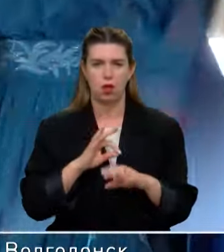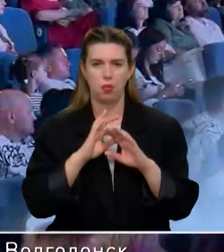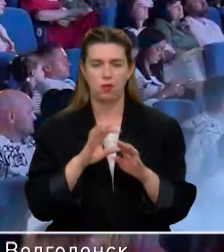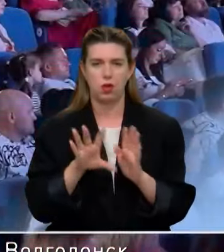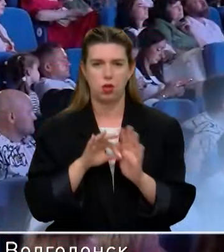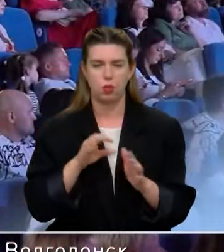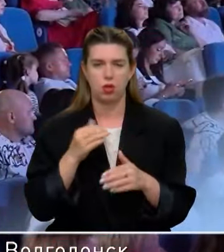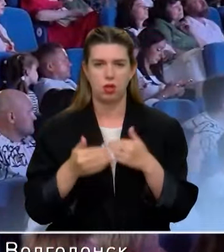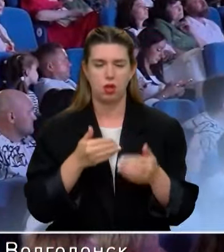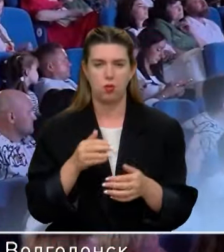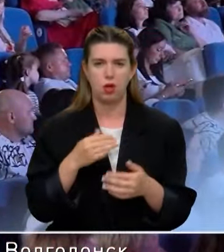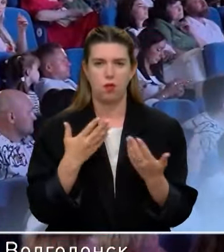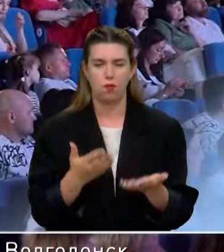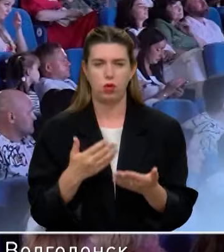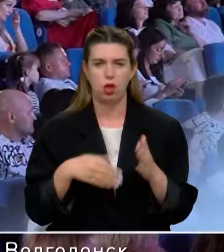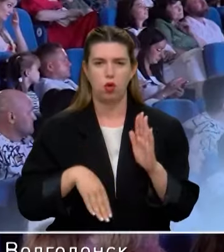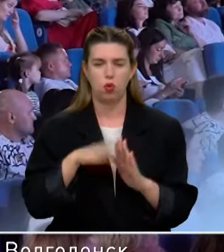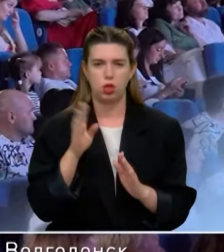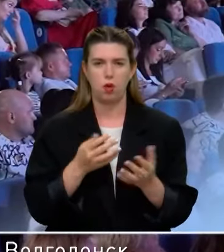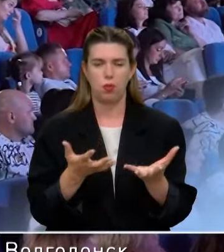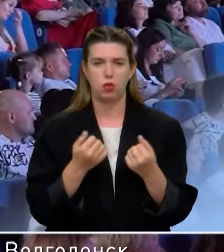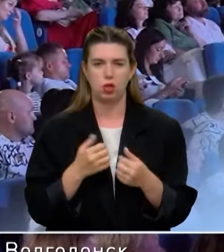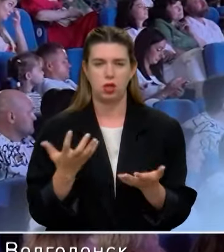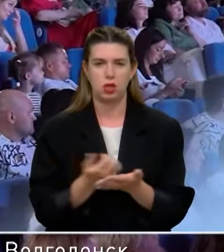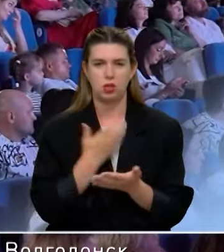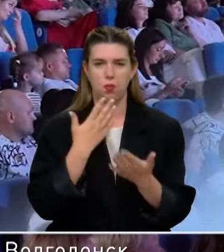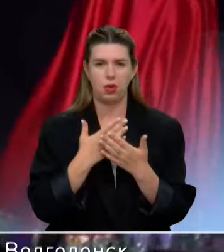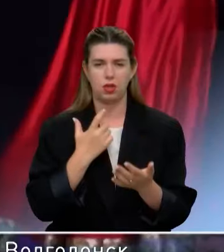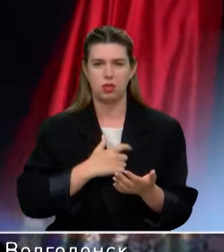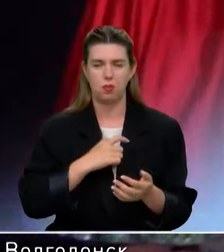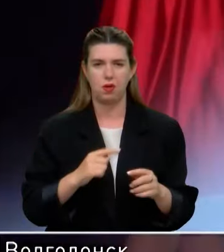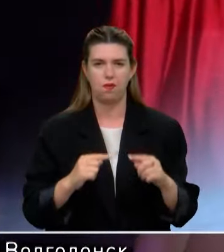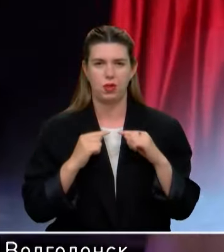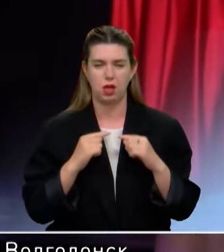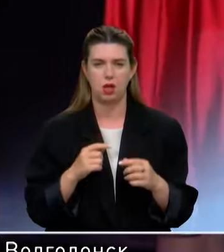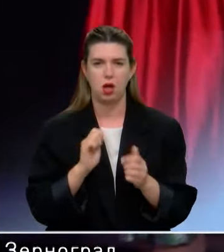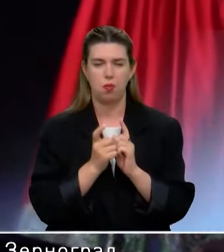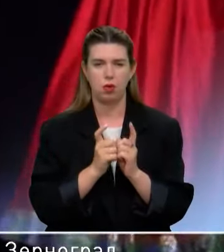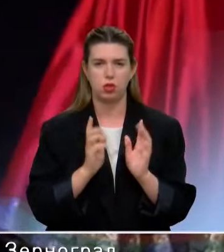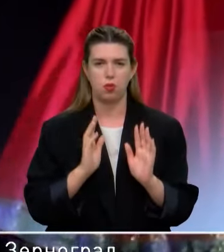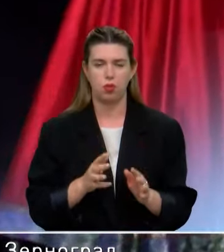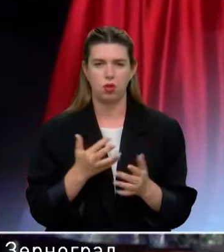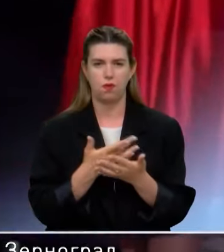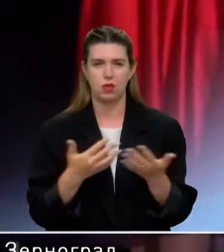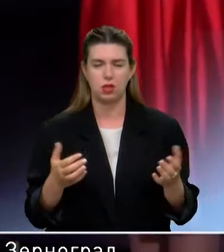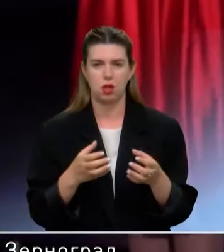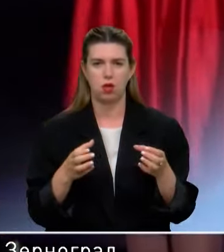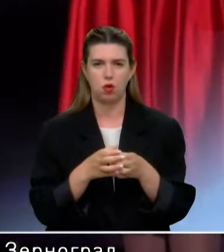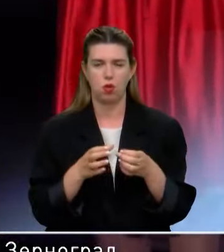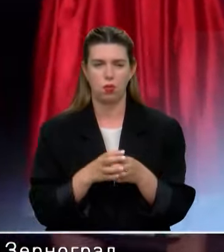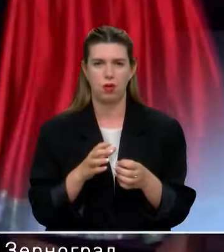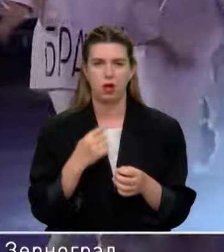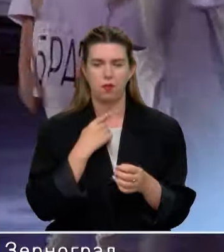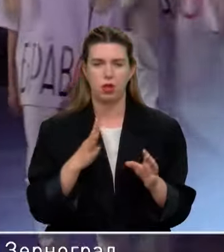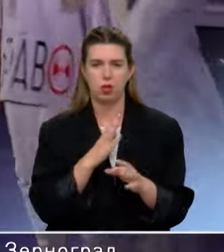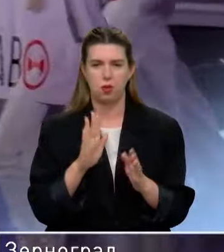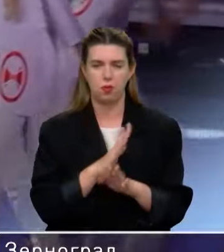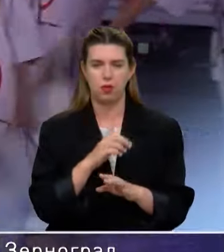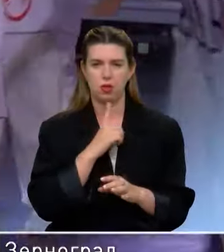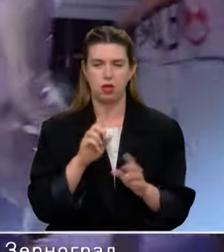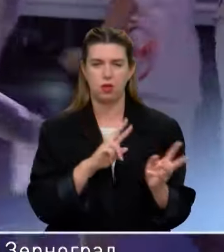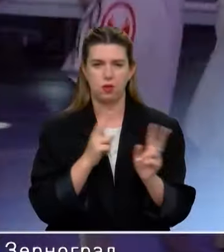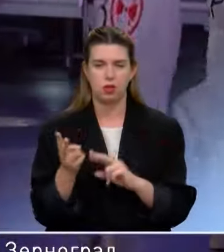отборочные этапы и вот лучшие получили шанс показать себя в финале бороться они будут в нескольких номинациях вокальное мастерство